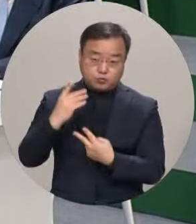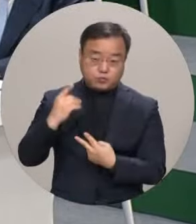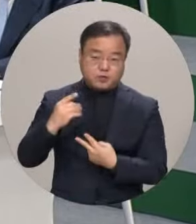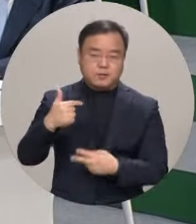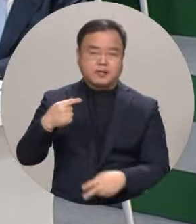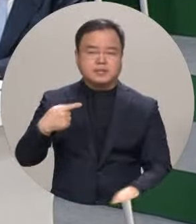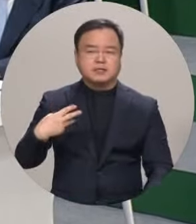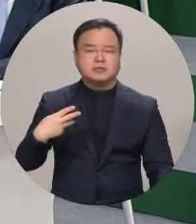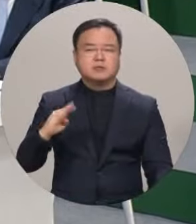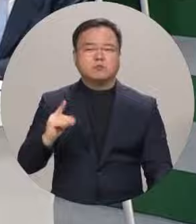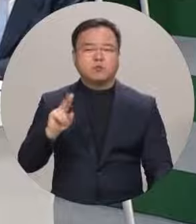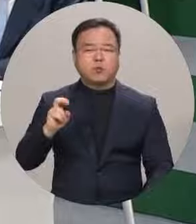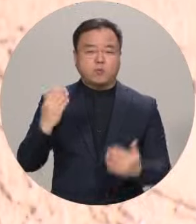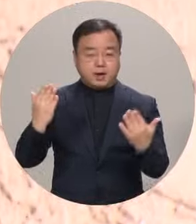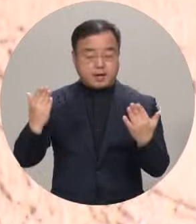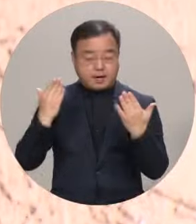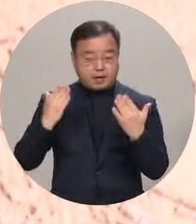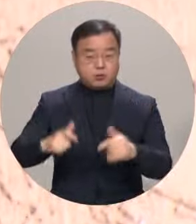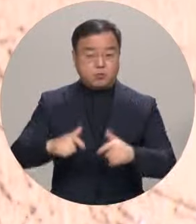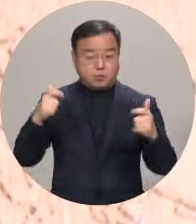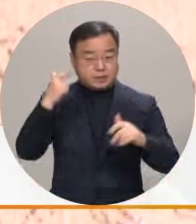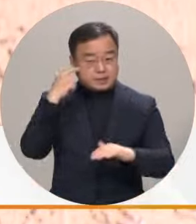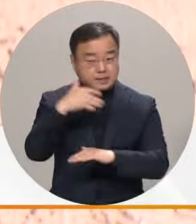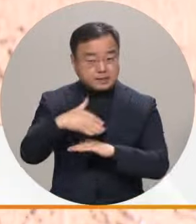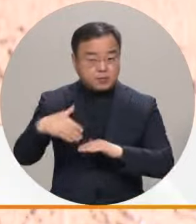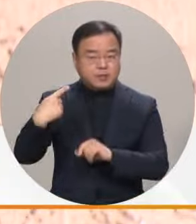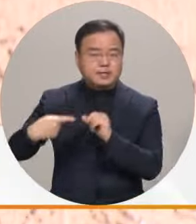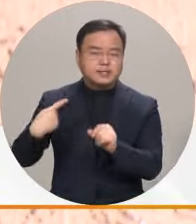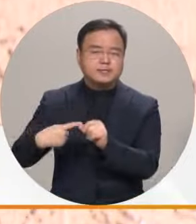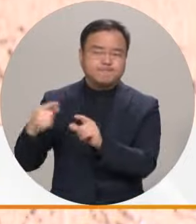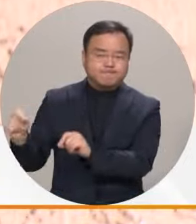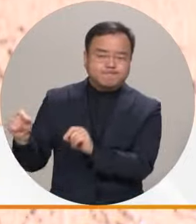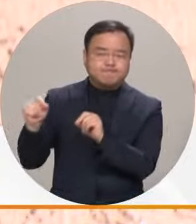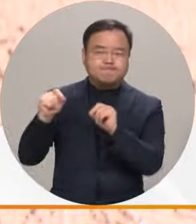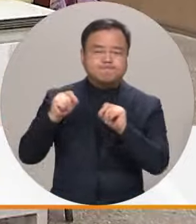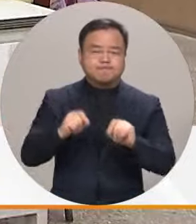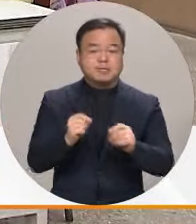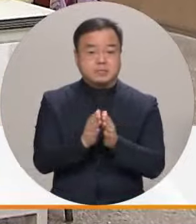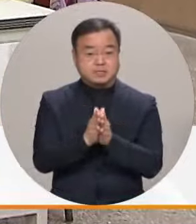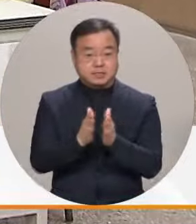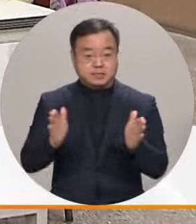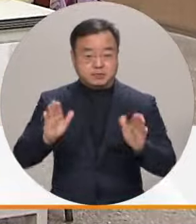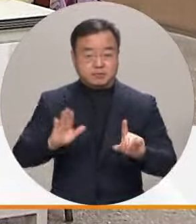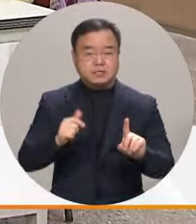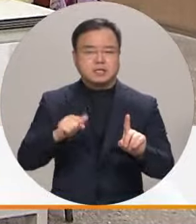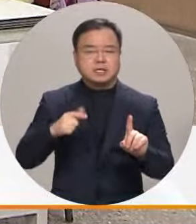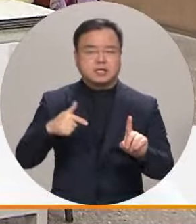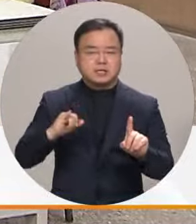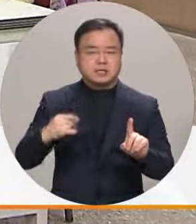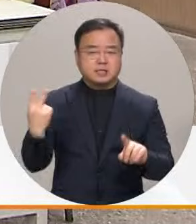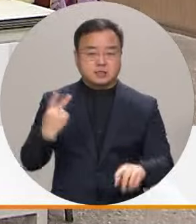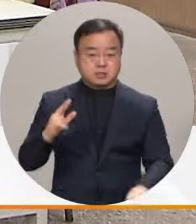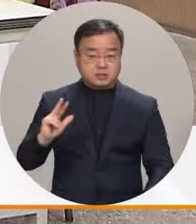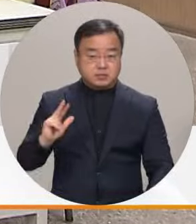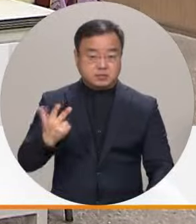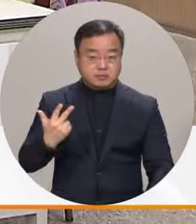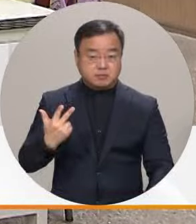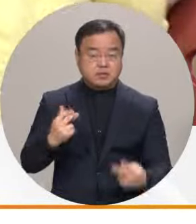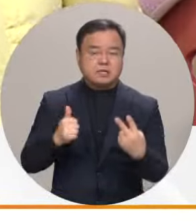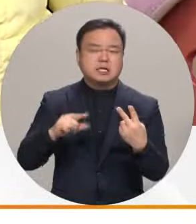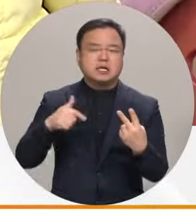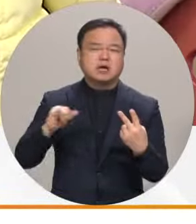당는 겁 이번 새학기부터 전국 2700여개 학교 2학기엔 모든 초등학교로